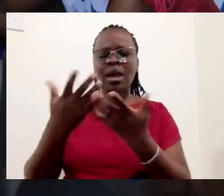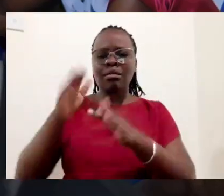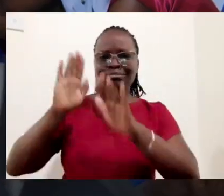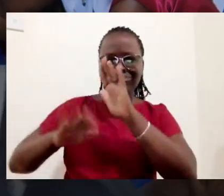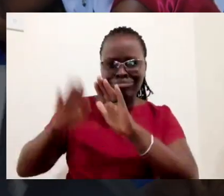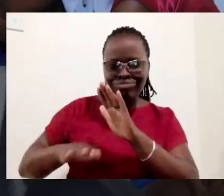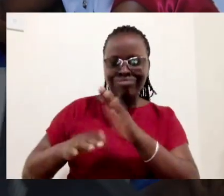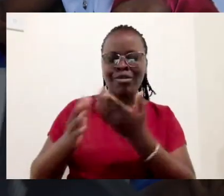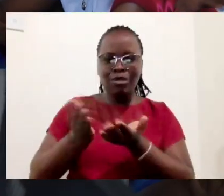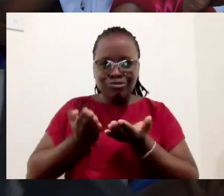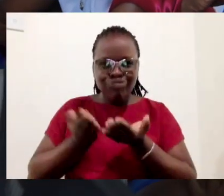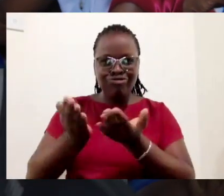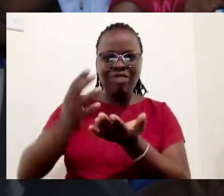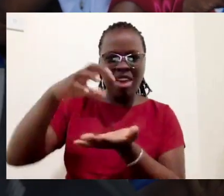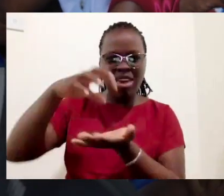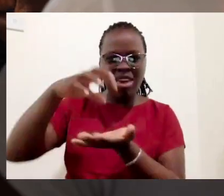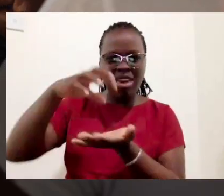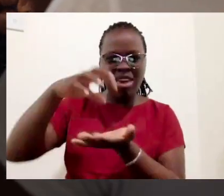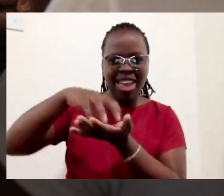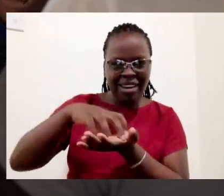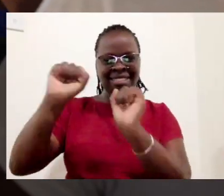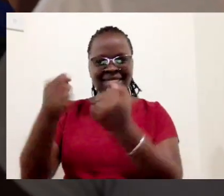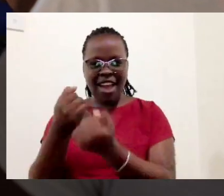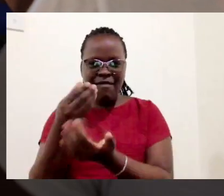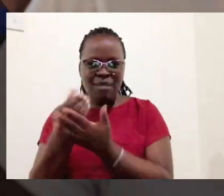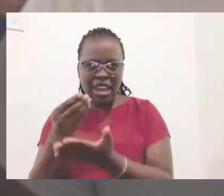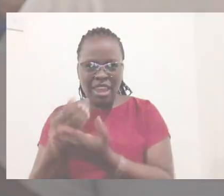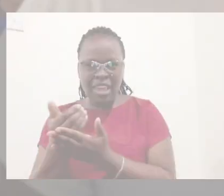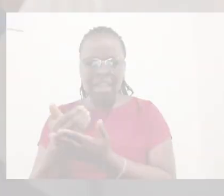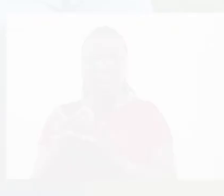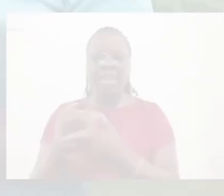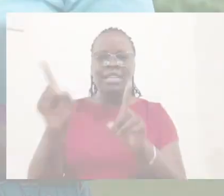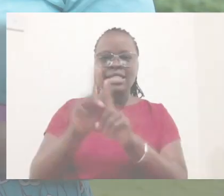cake, mambo ya saving na mambo ya tarakilishi